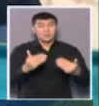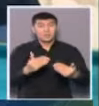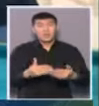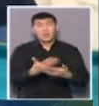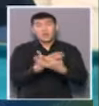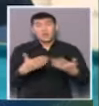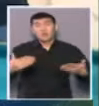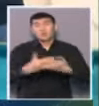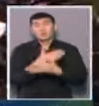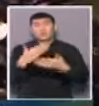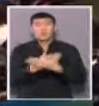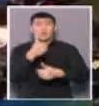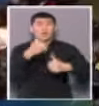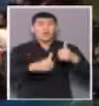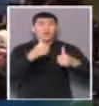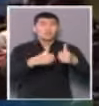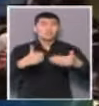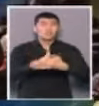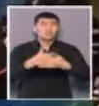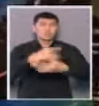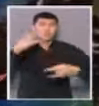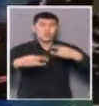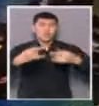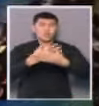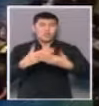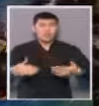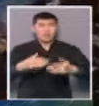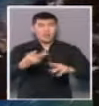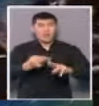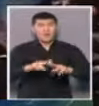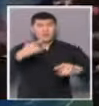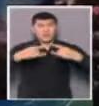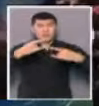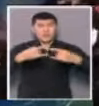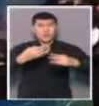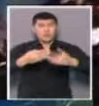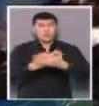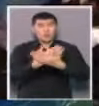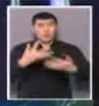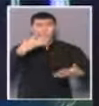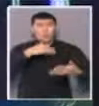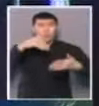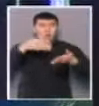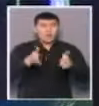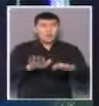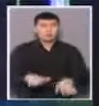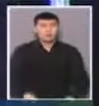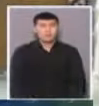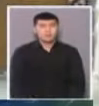Қай хабардың да діңгегі бола білгені шығар, күндей шықты. Сөйтіп ол, теле дүниедегі өз қолтаңбасын